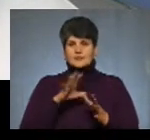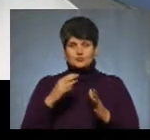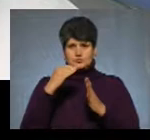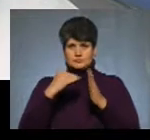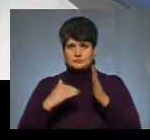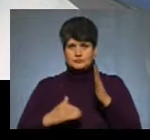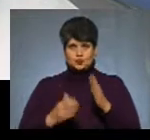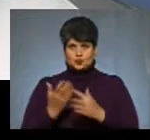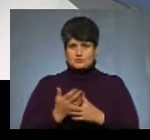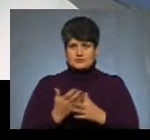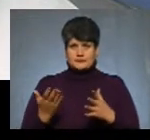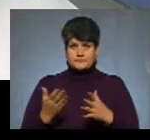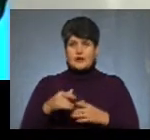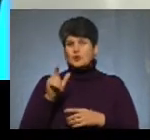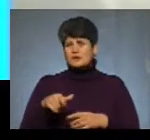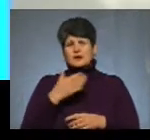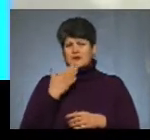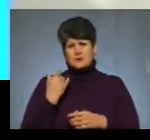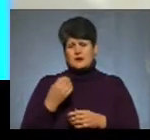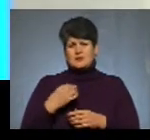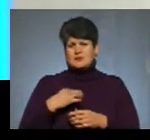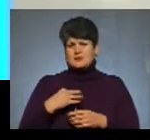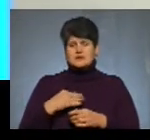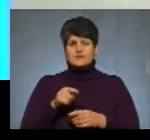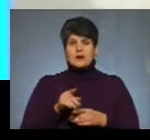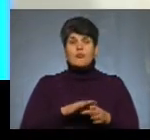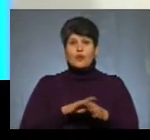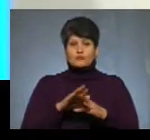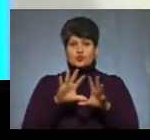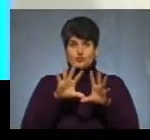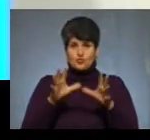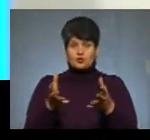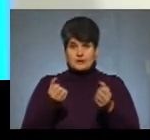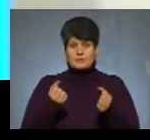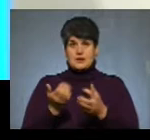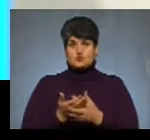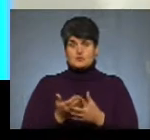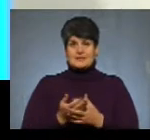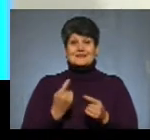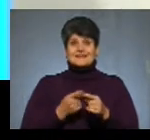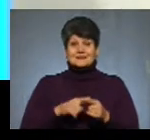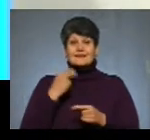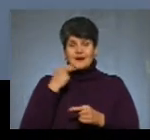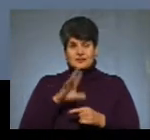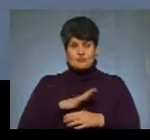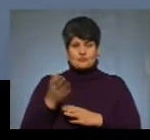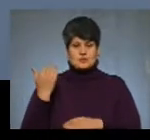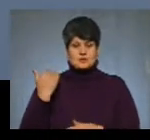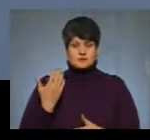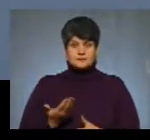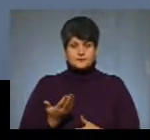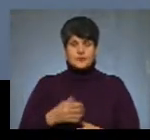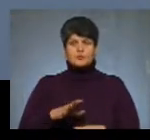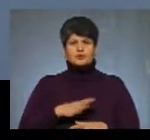субсидія. Але для людини немає різниці, тому що вона отримає в повному обсязі свою субсидію. Це краще, ніж було, тому що